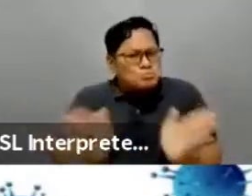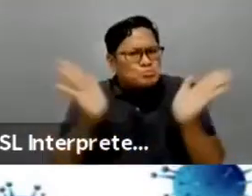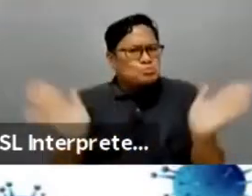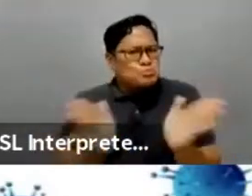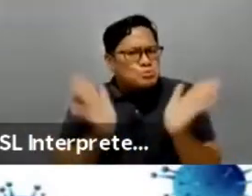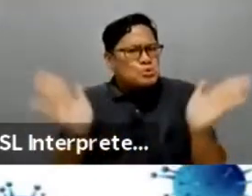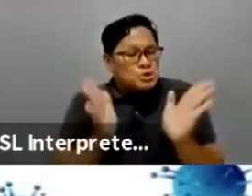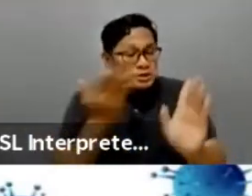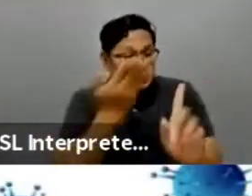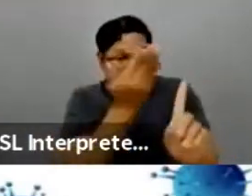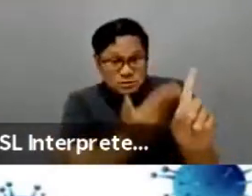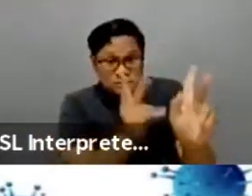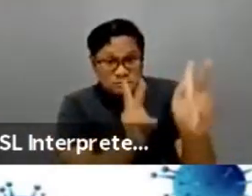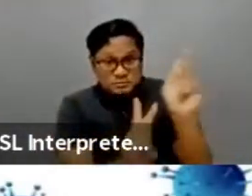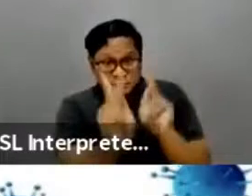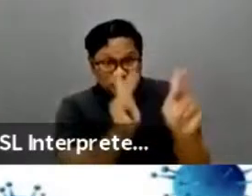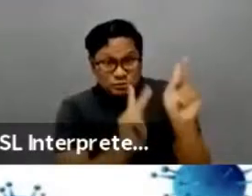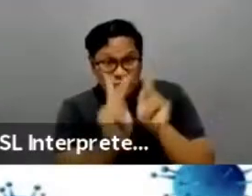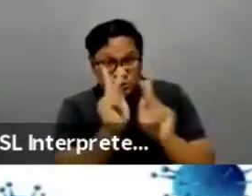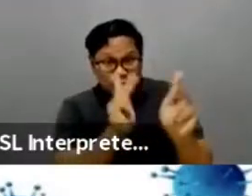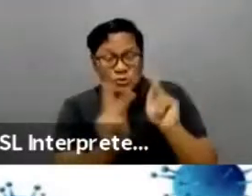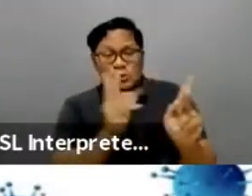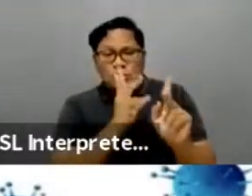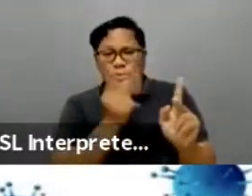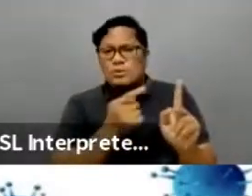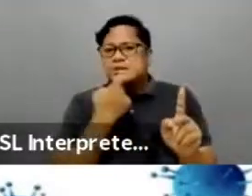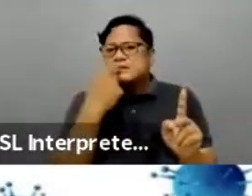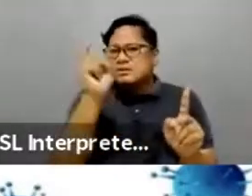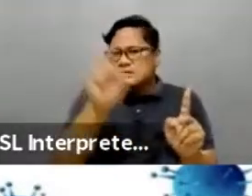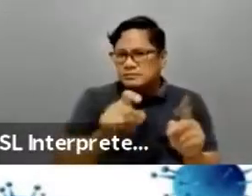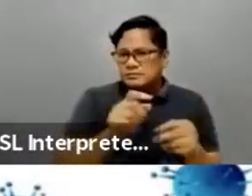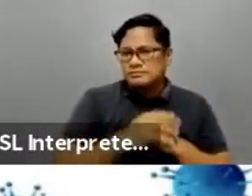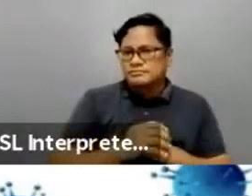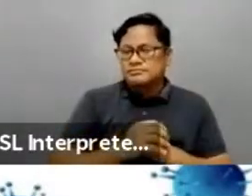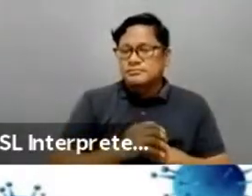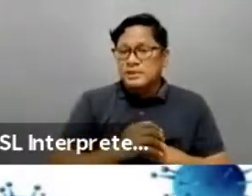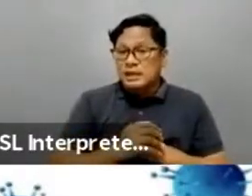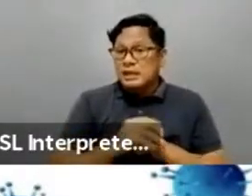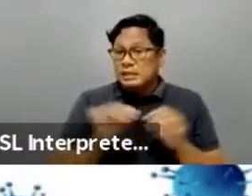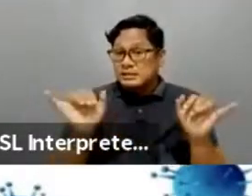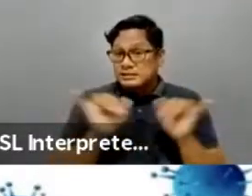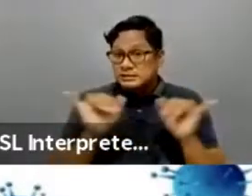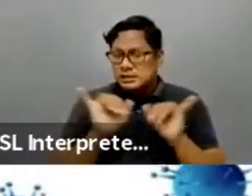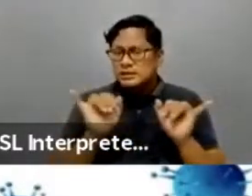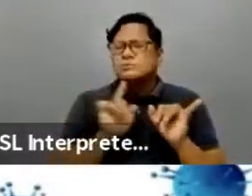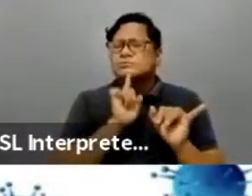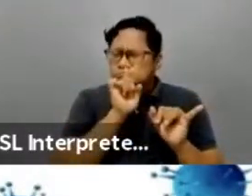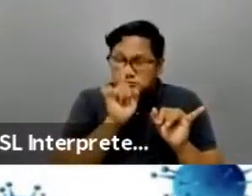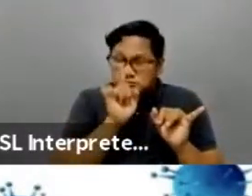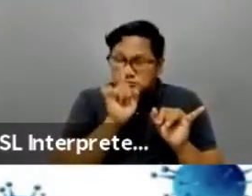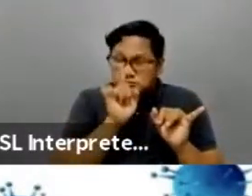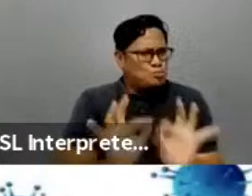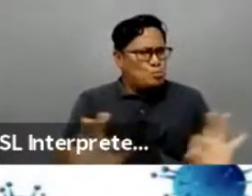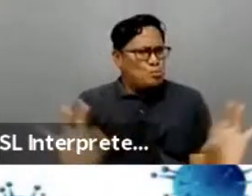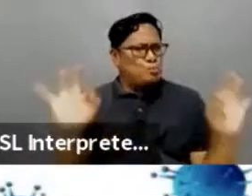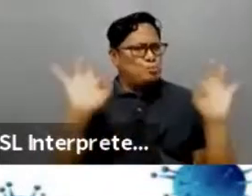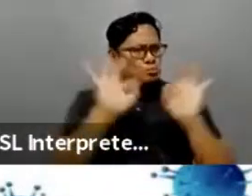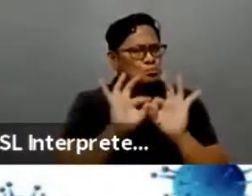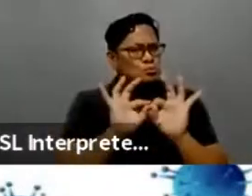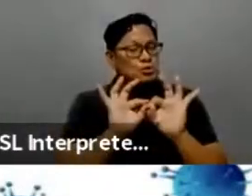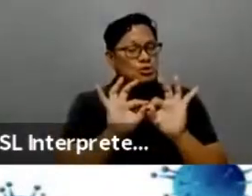sa mga tao na susunod sa kanilang mga utos. So yan po ay isa sa pinaka-importante